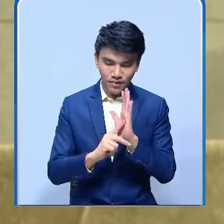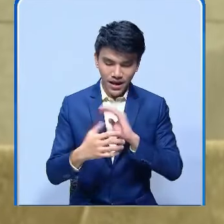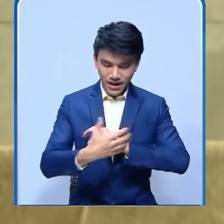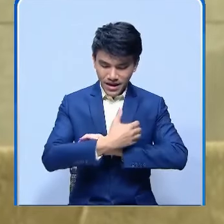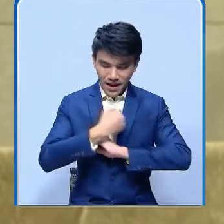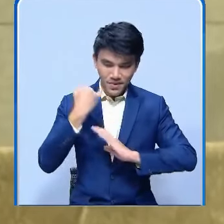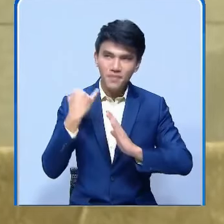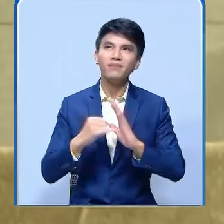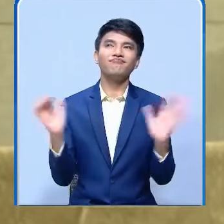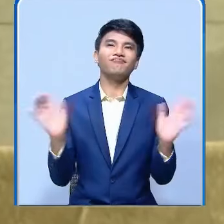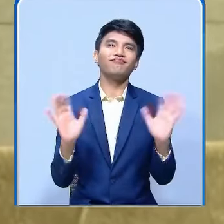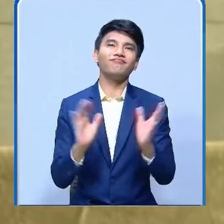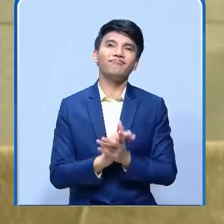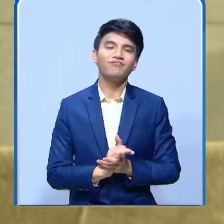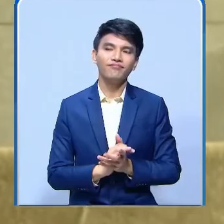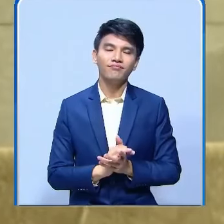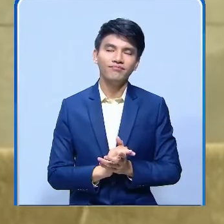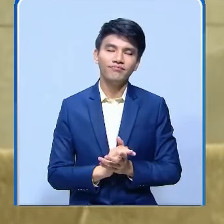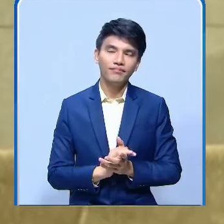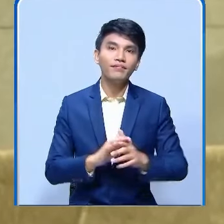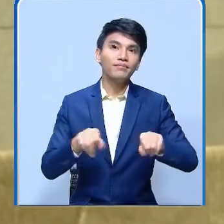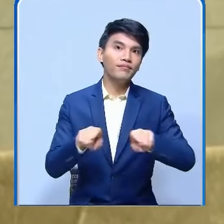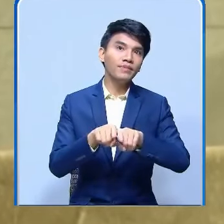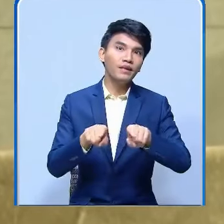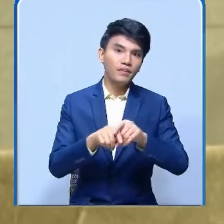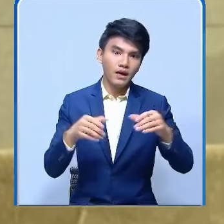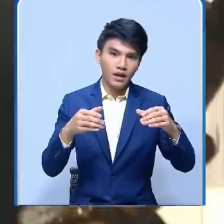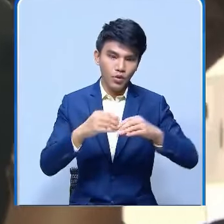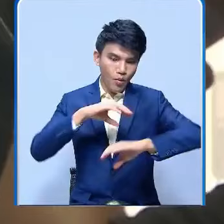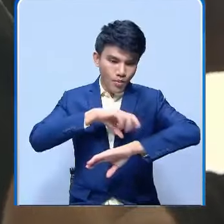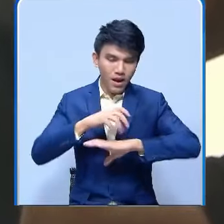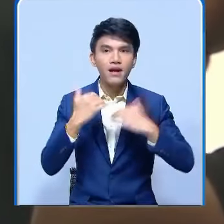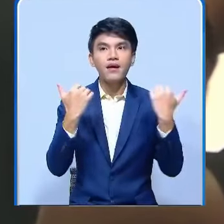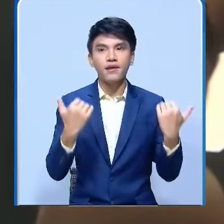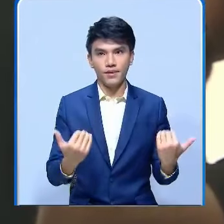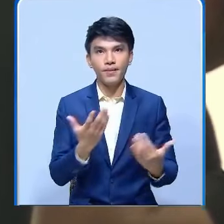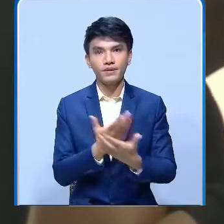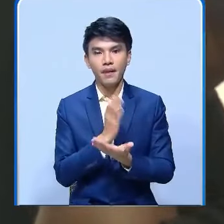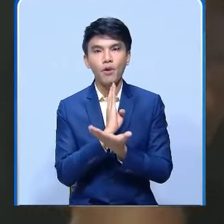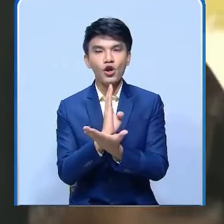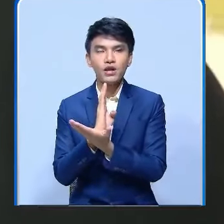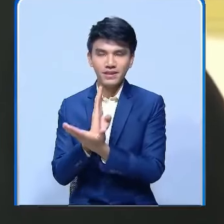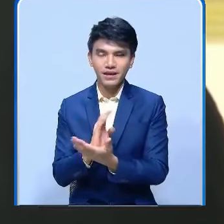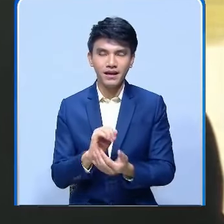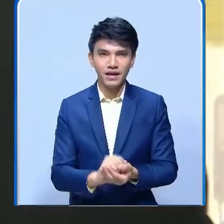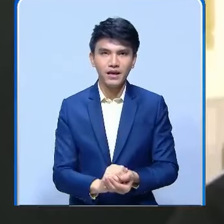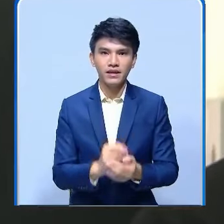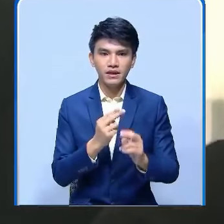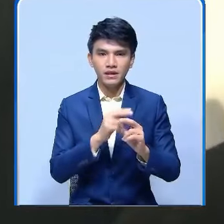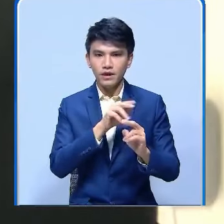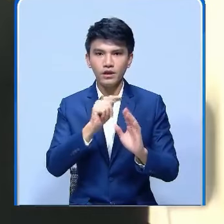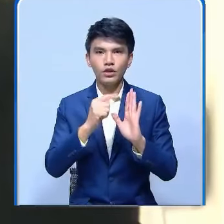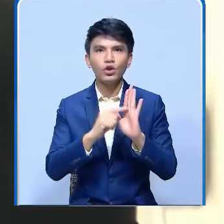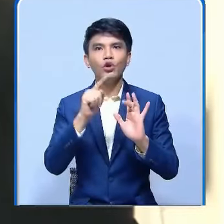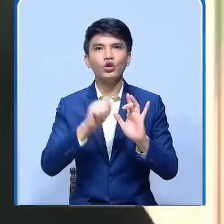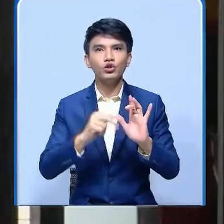การเมือง เช่นเดียวกับพรรคพลังประชารัฐกรณีรับเงินบริจาคจากนายตู้ห่าวเนื่องจากว่าไม่มีหน่